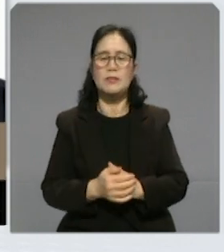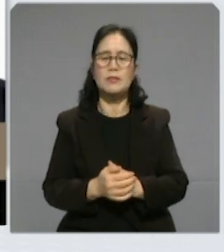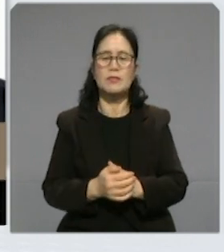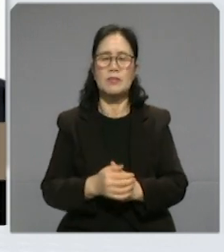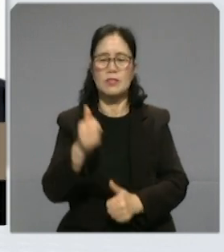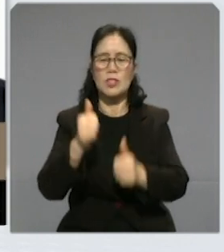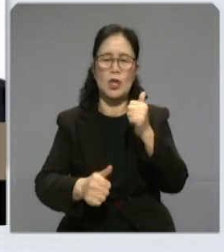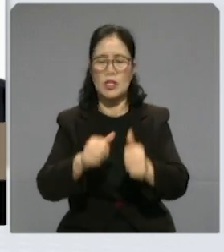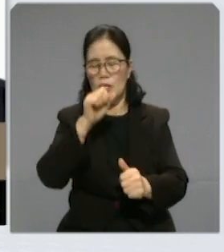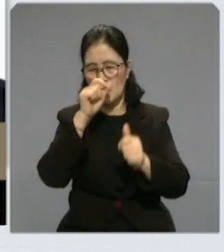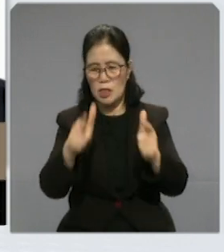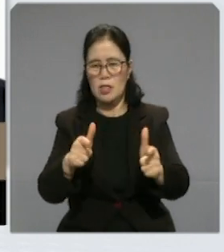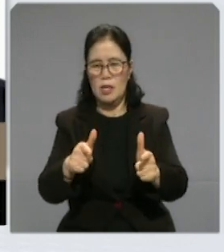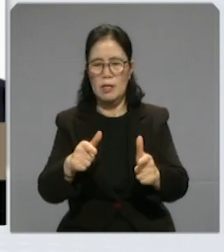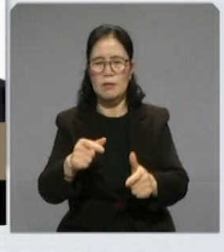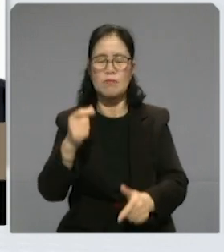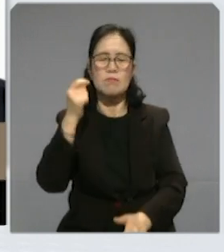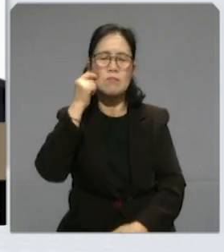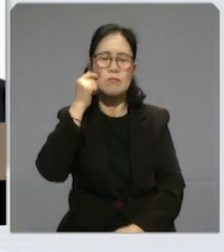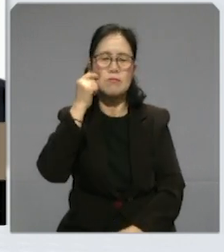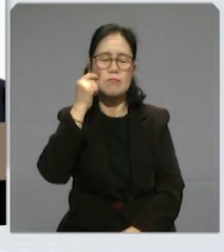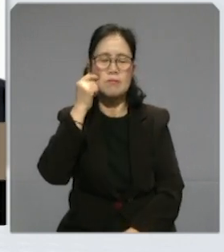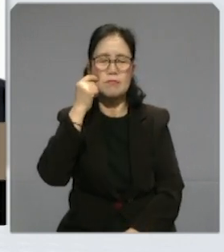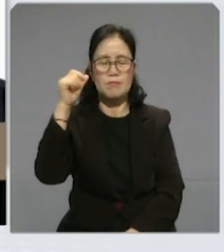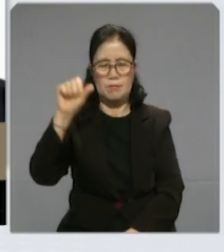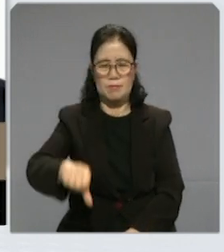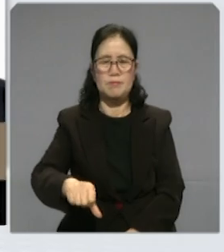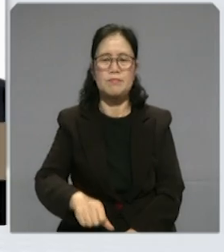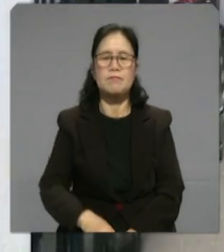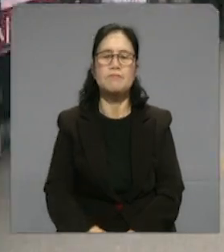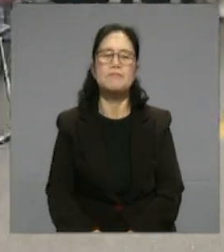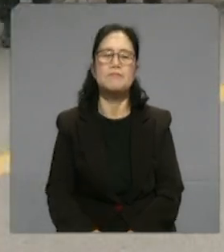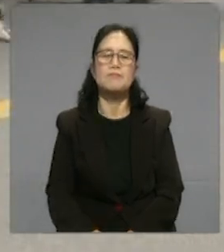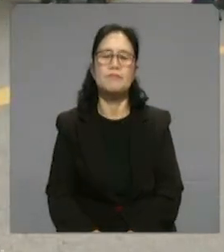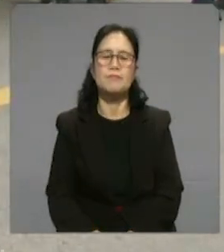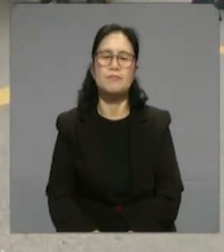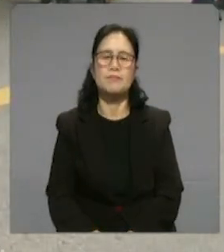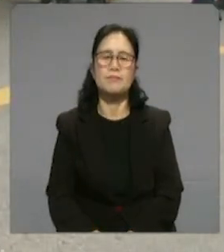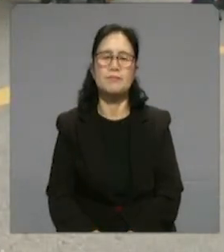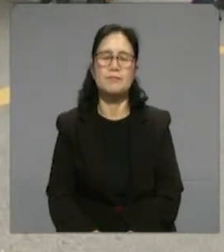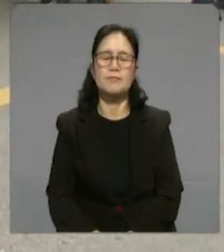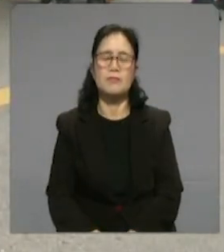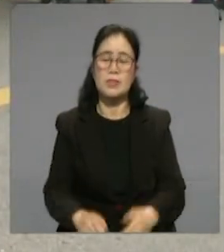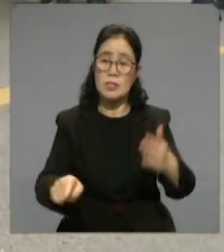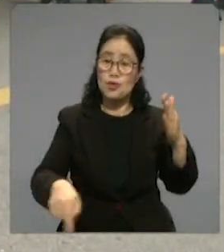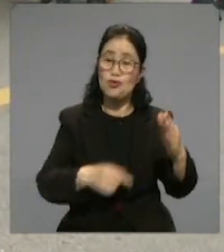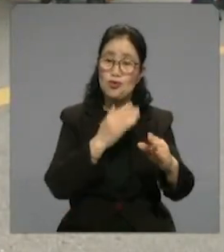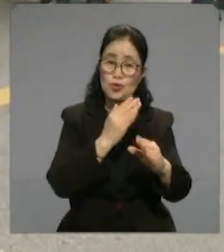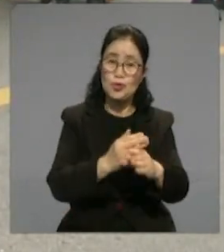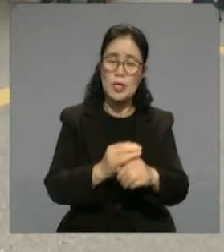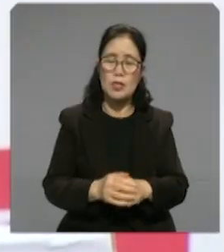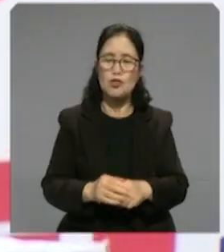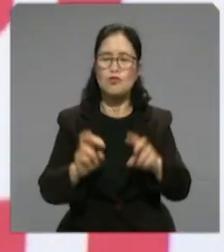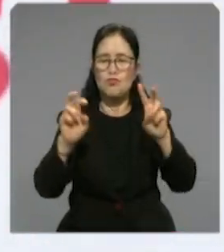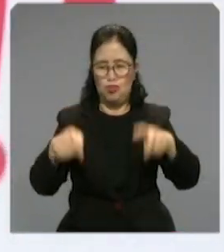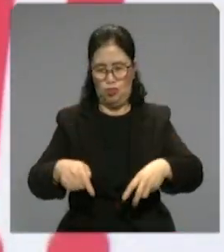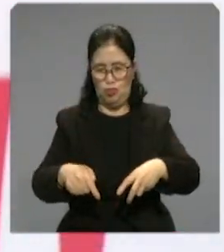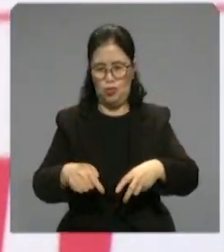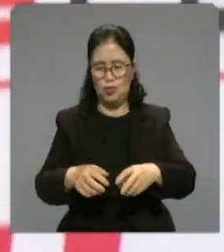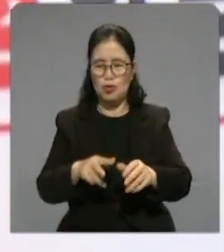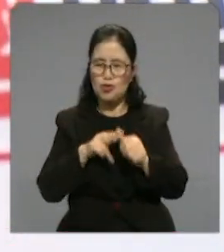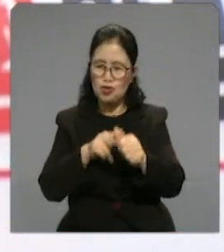홍보특보는 경선 기회조차 얻지 못하고 고배를 마셨습니다. 이들 가운데는 무소속으로